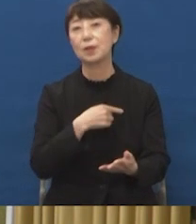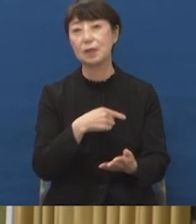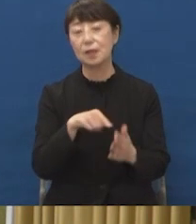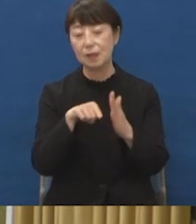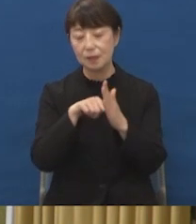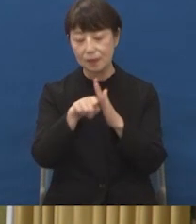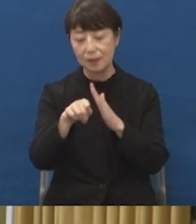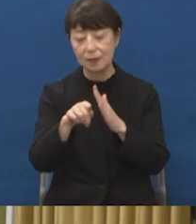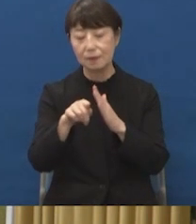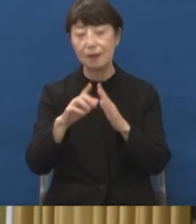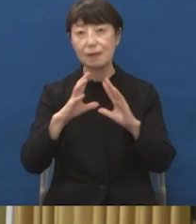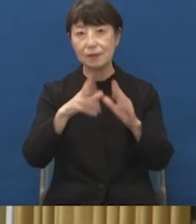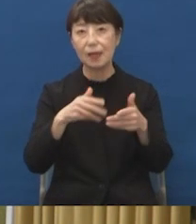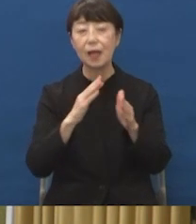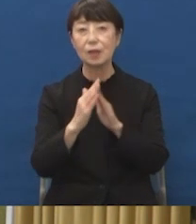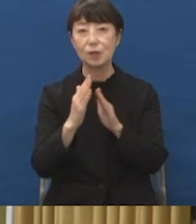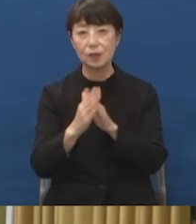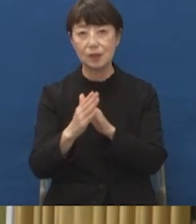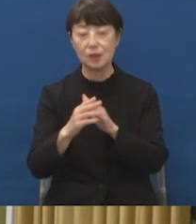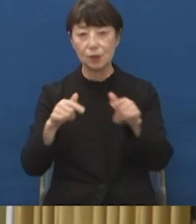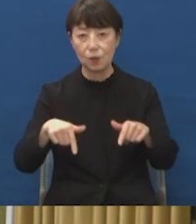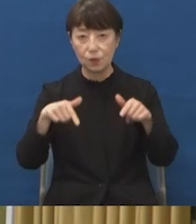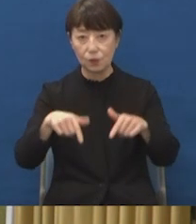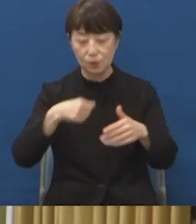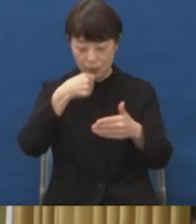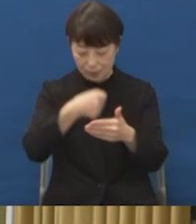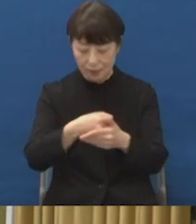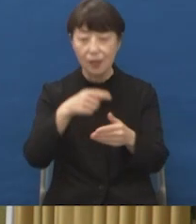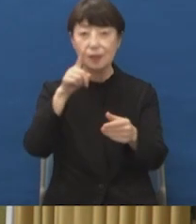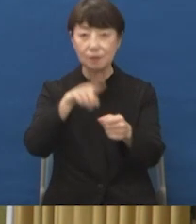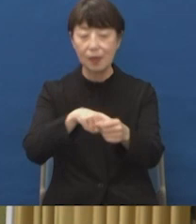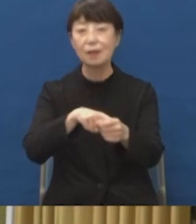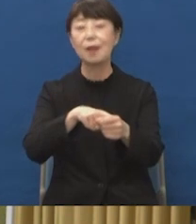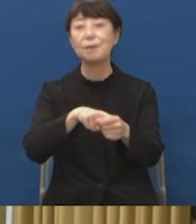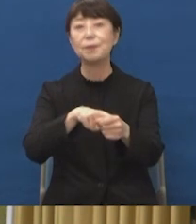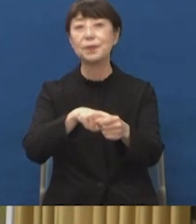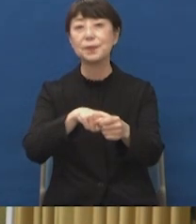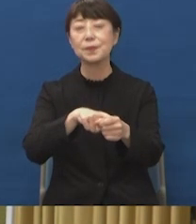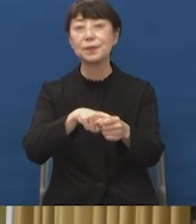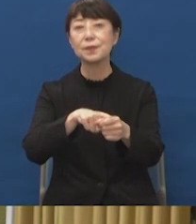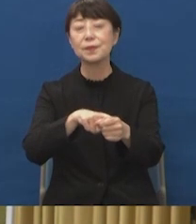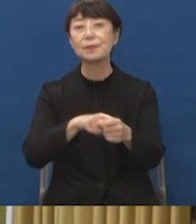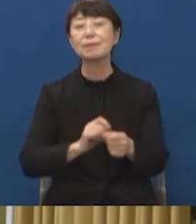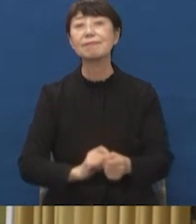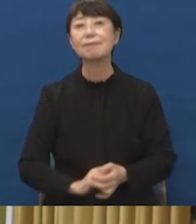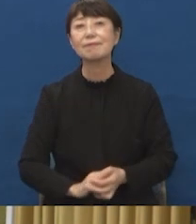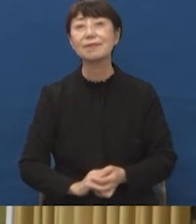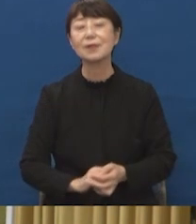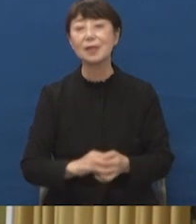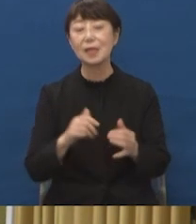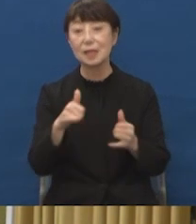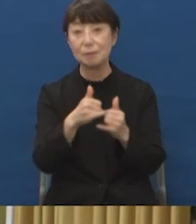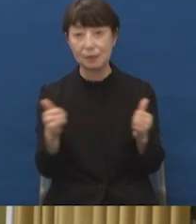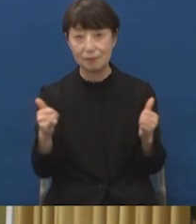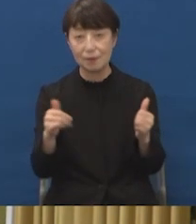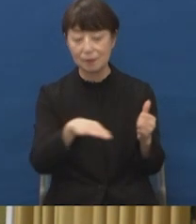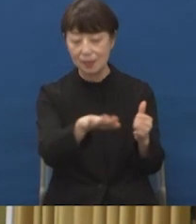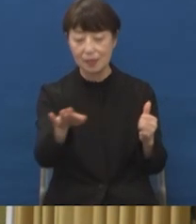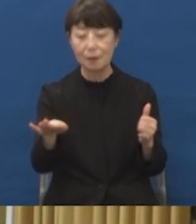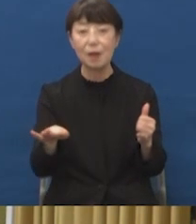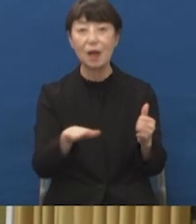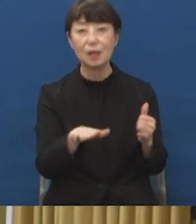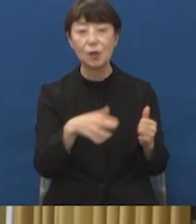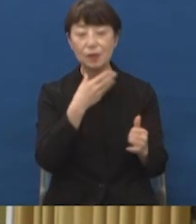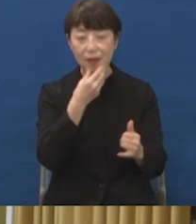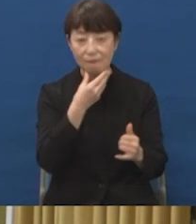世界都市京都の実現に向けて、そして何よりも京都市民の皆様の幸福